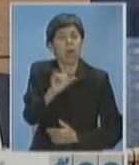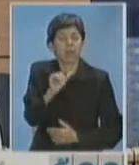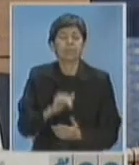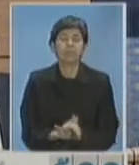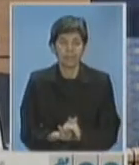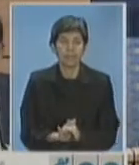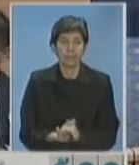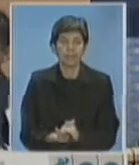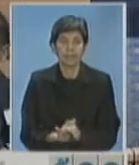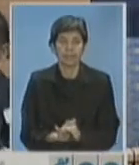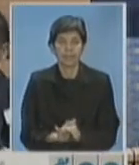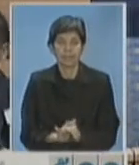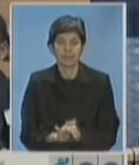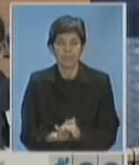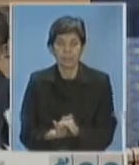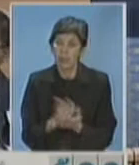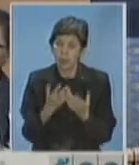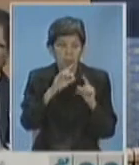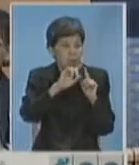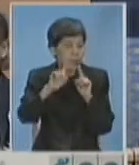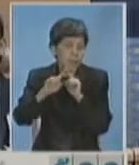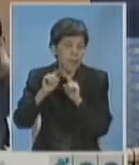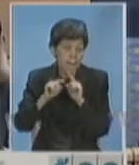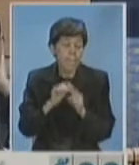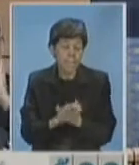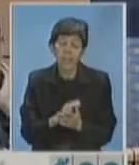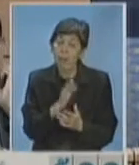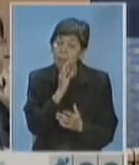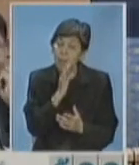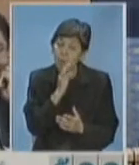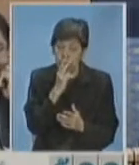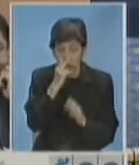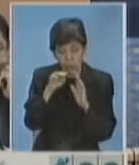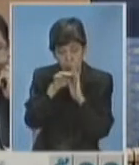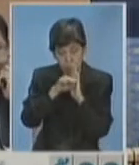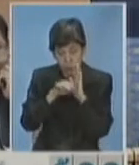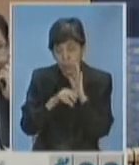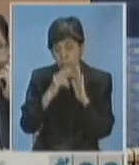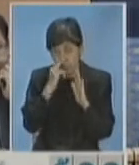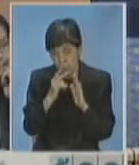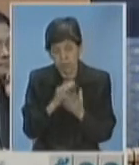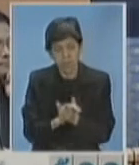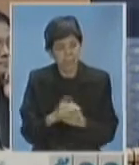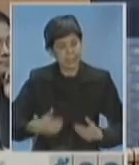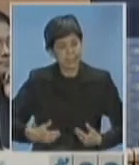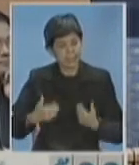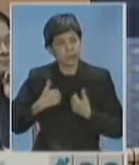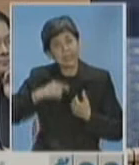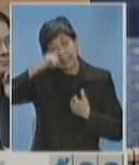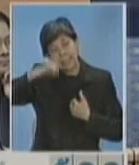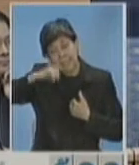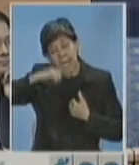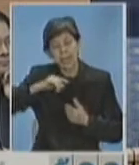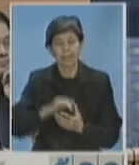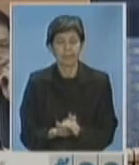ท่านประธานครับทั้งหลายทั้งปวงเมื่อมาดูรายงานคุณภาพชีวิตของคนไทยในชนบ